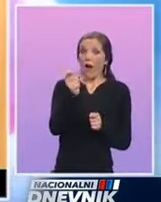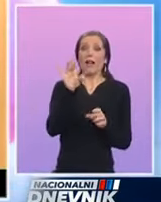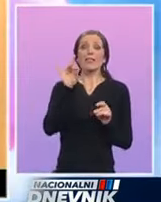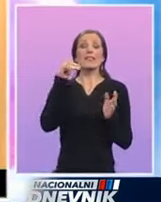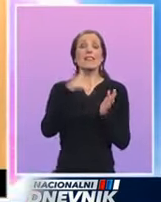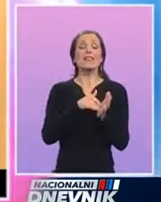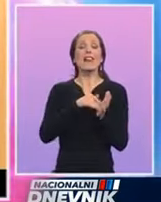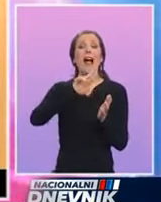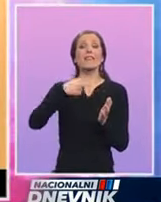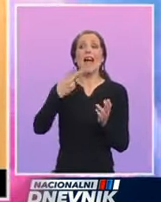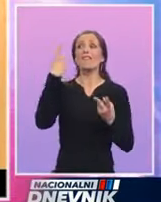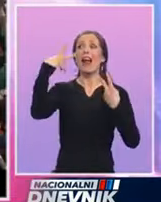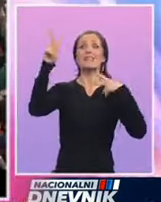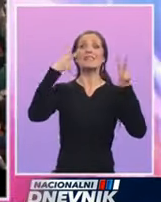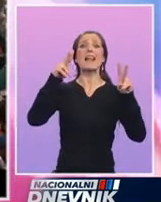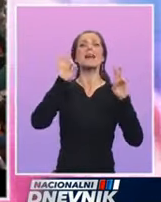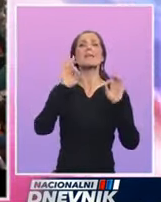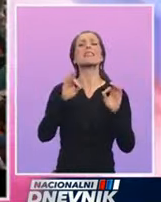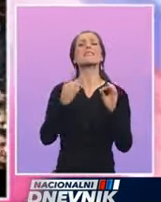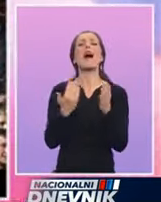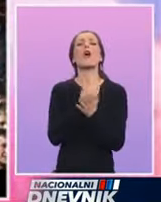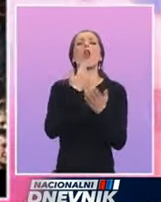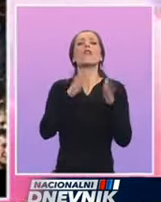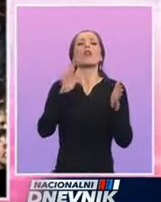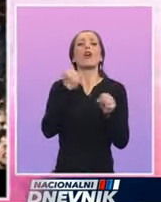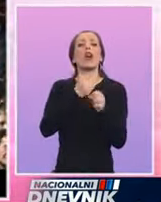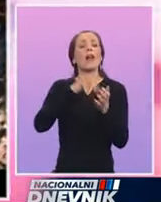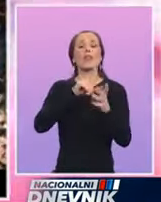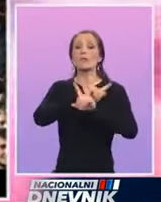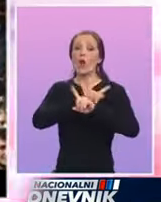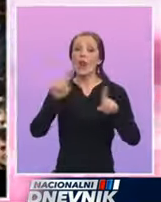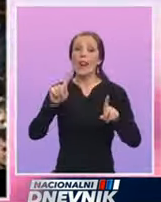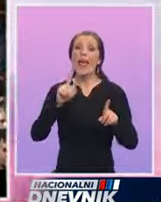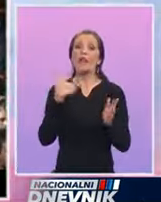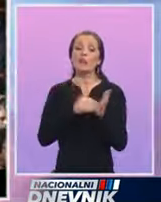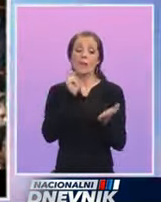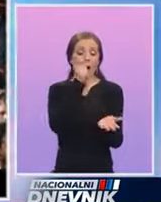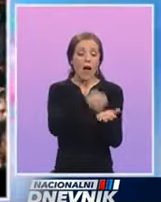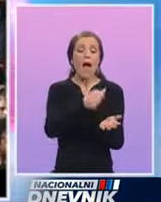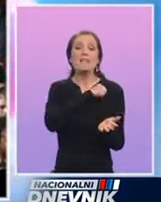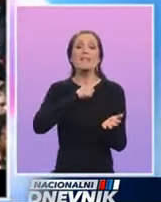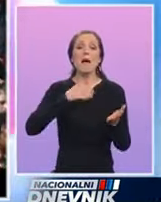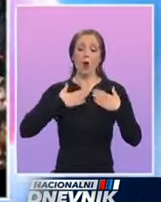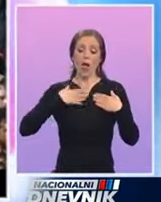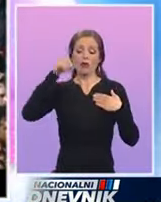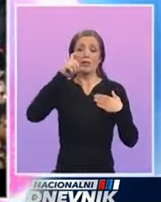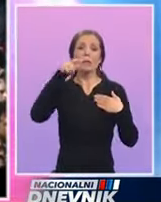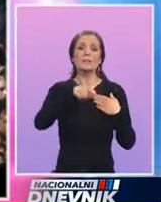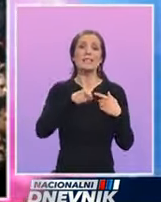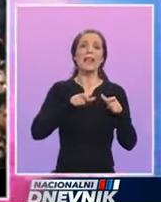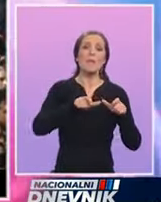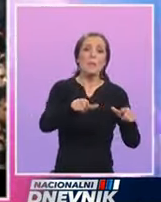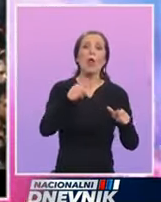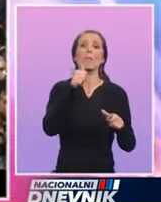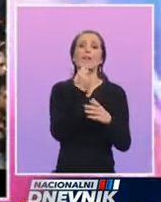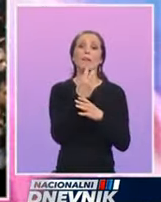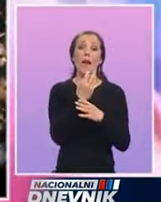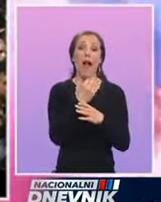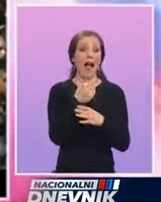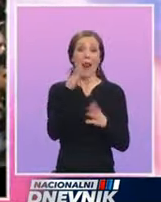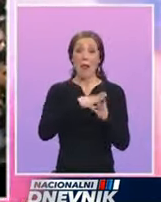evra strancima za svako novootvoreno radno mesto, već isključivo domaćem privredniku i poljoprivredniku. Nemaš posla